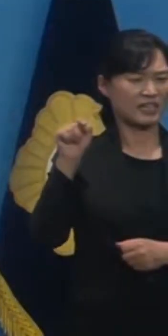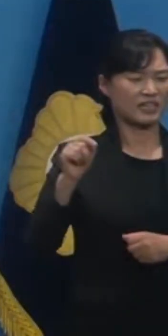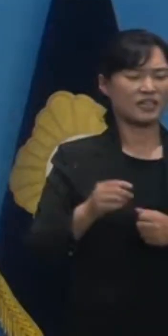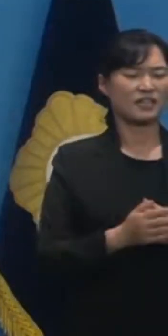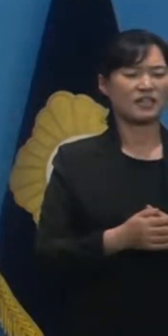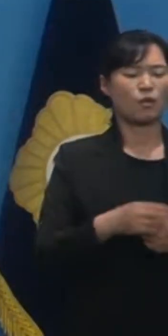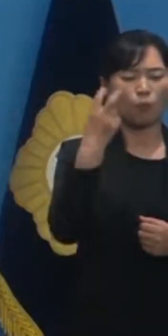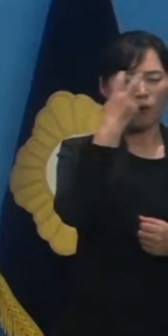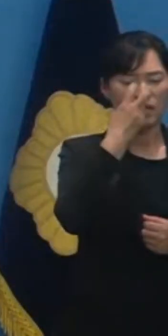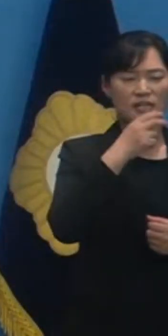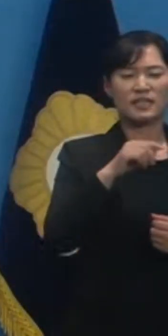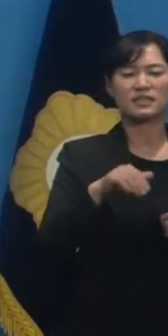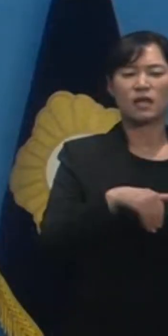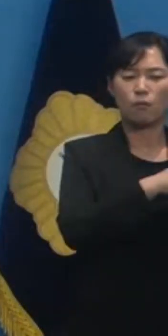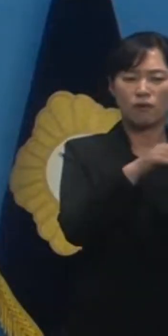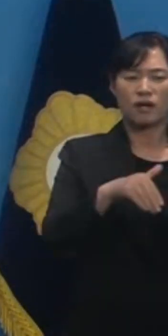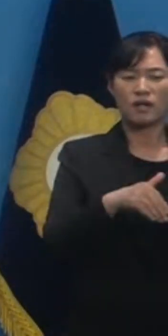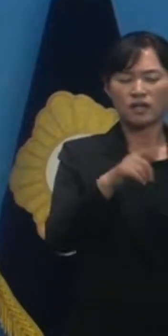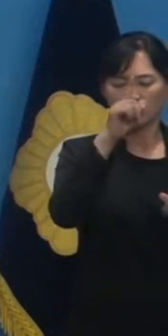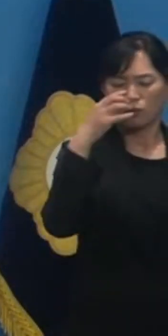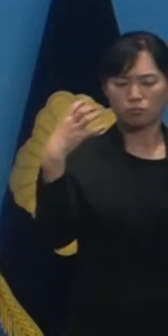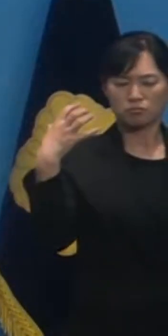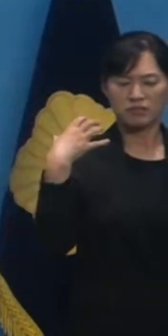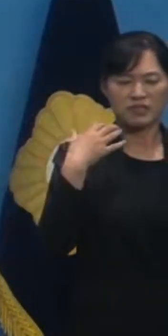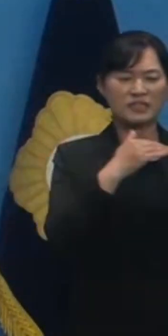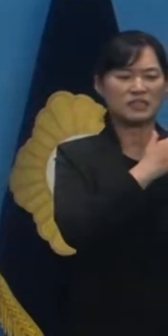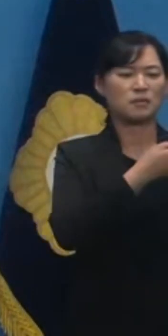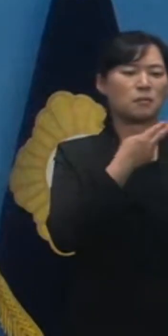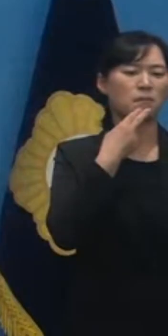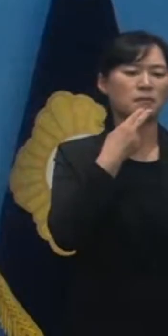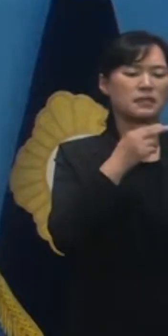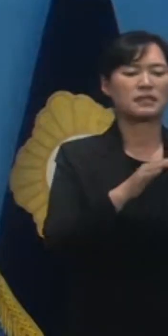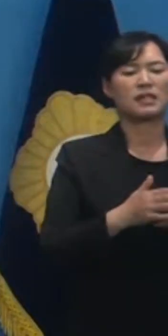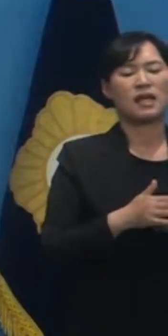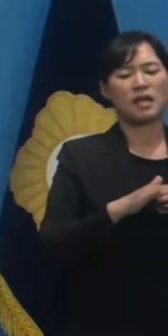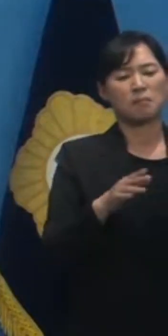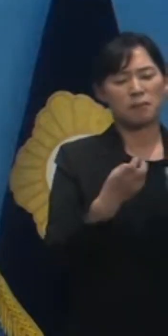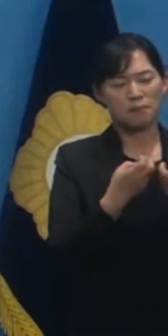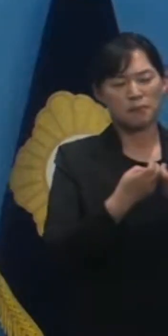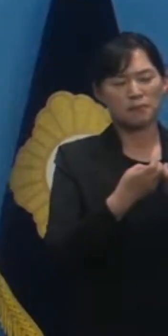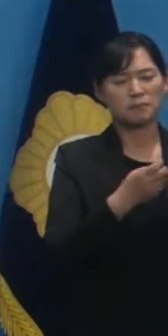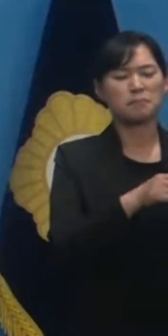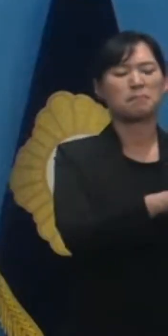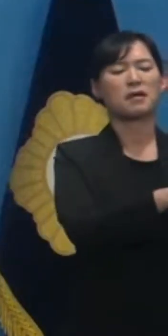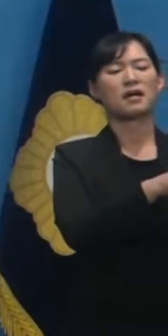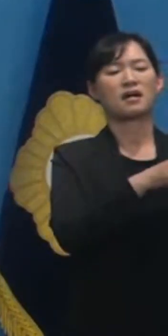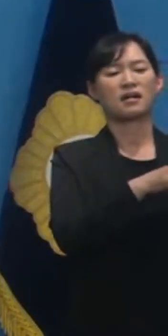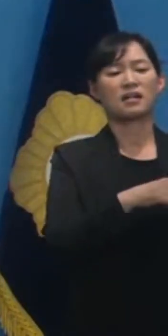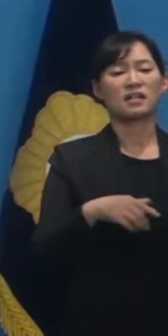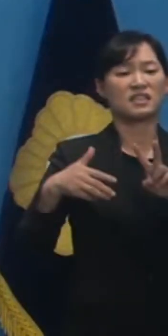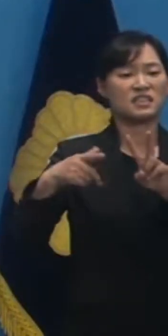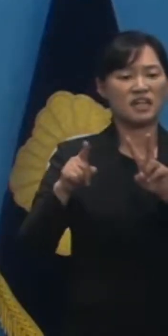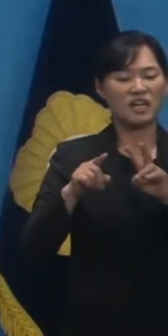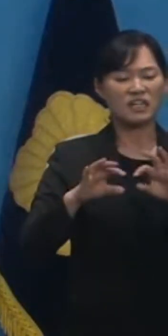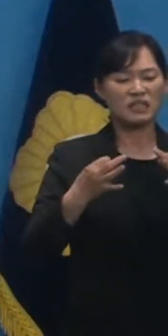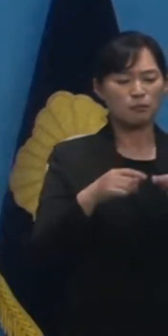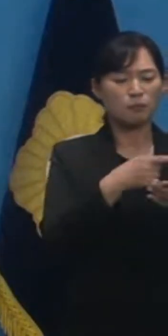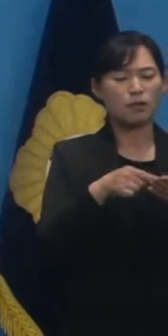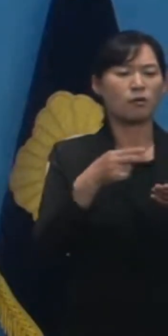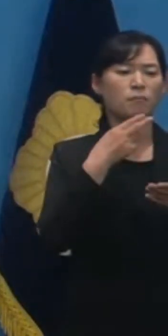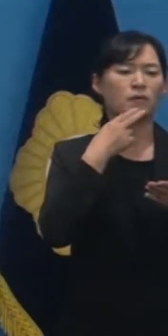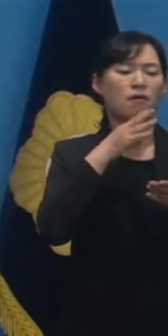관리 실태, 정부의 무능한 대처가 여실히 드러났습니다. 그나마 2차 금융 피해가 발생하지 않고 있는